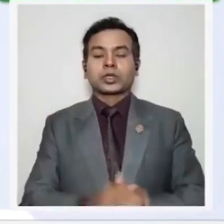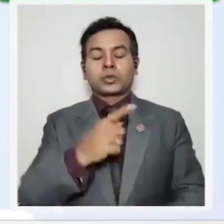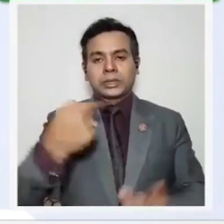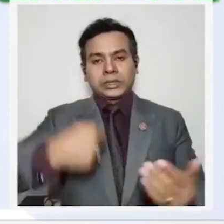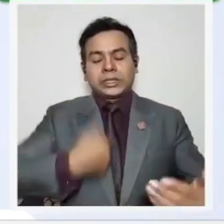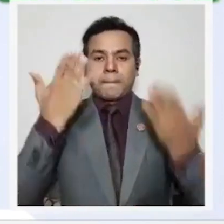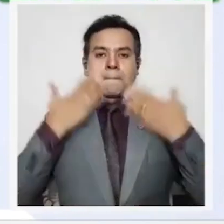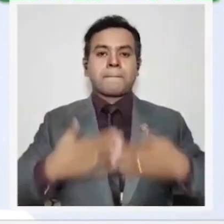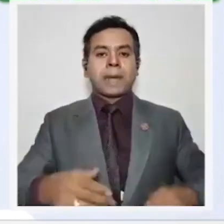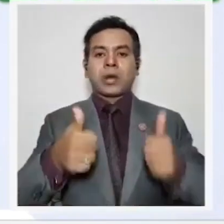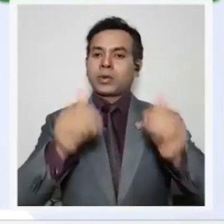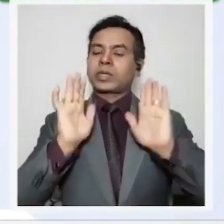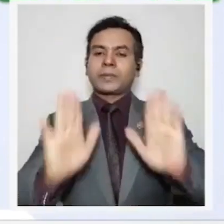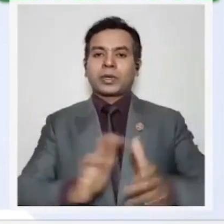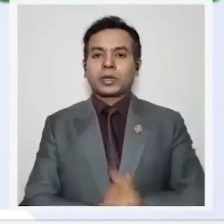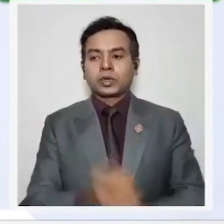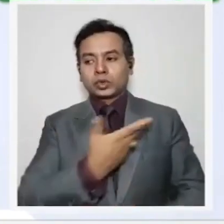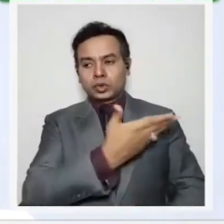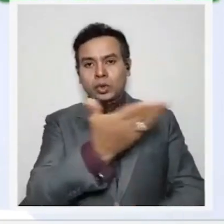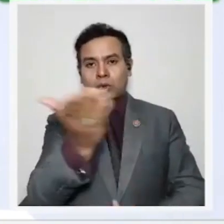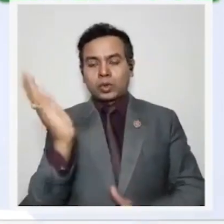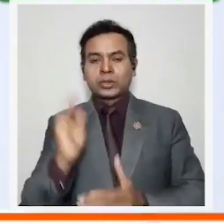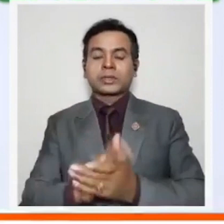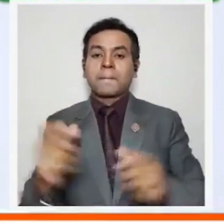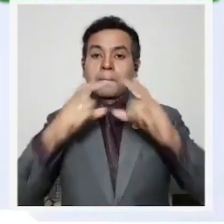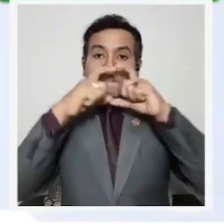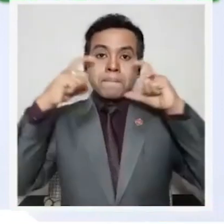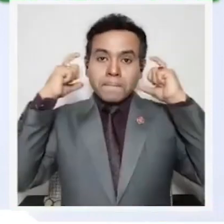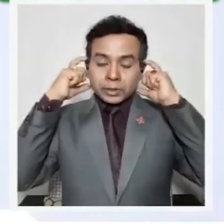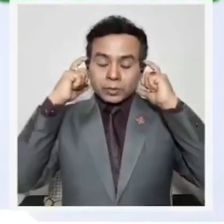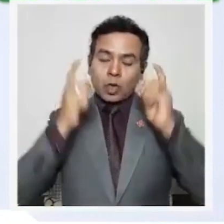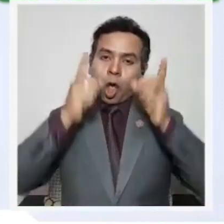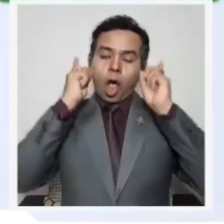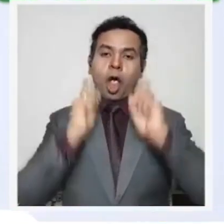হাতে। আপনি যত বেশি সচেতন থাকবেন, যত বেশি সতর্ক